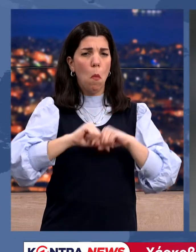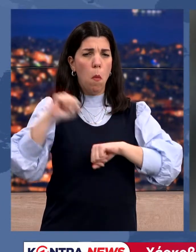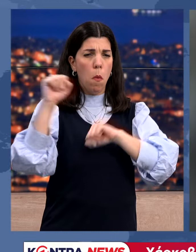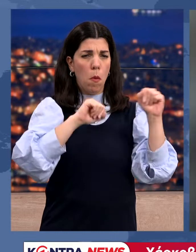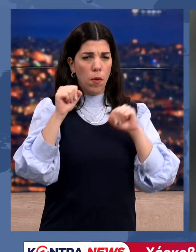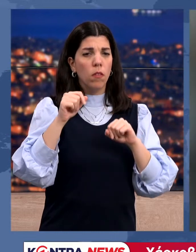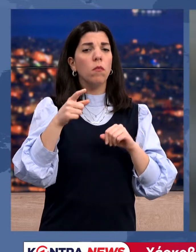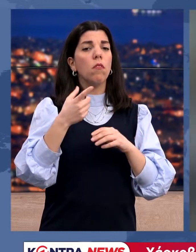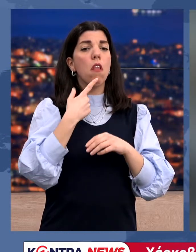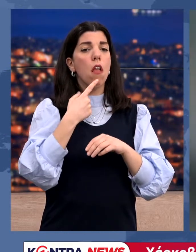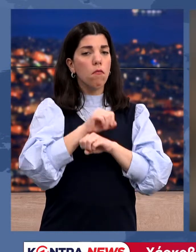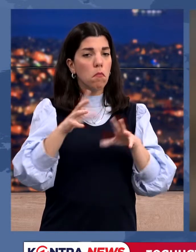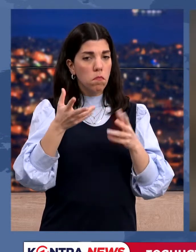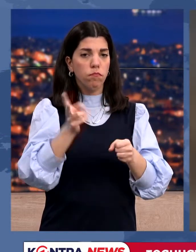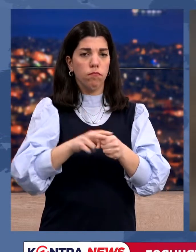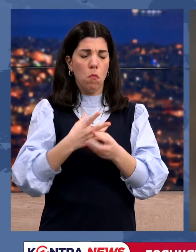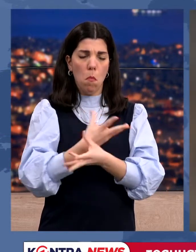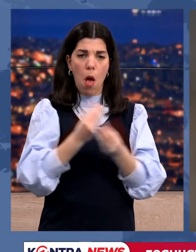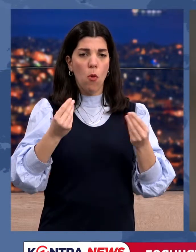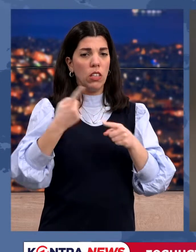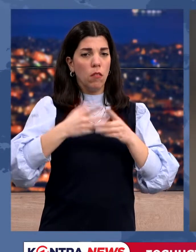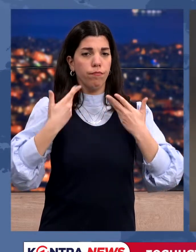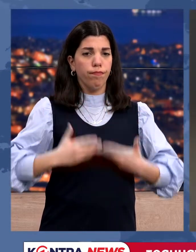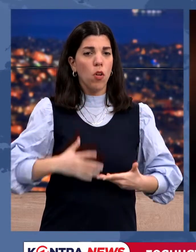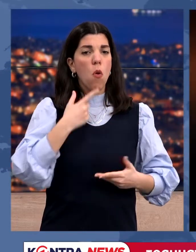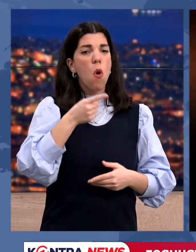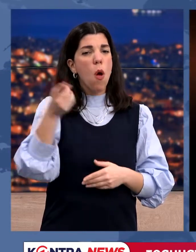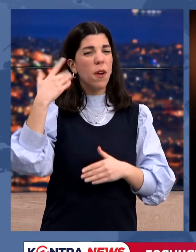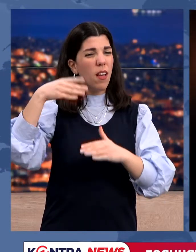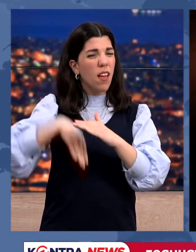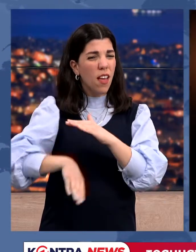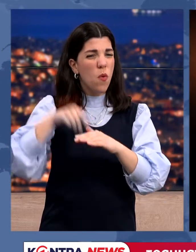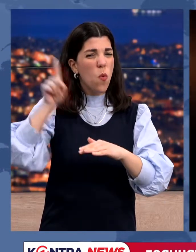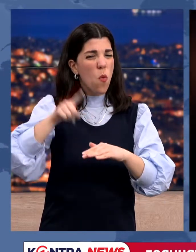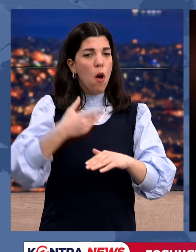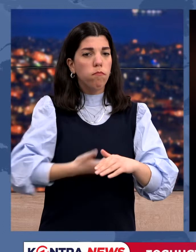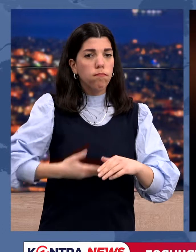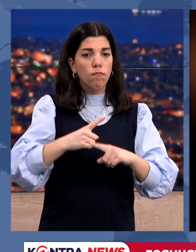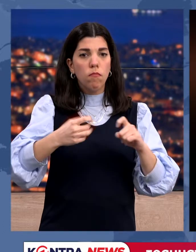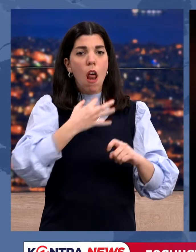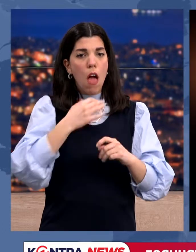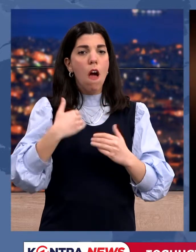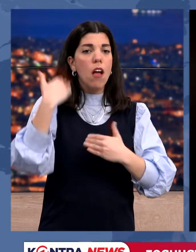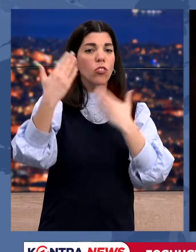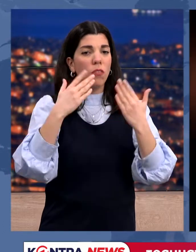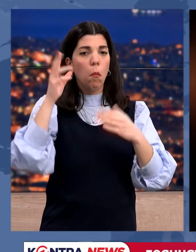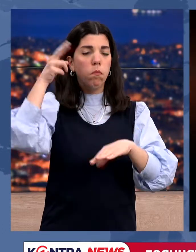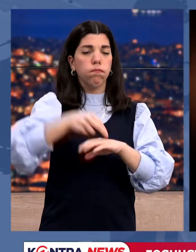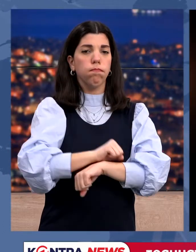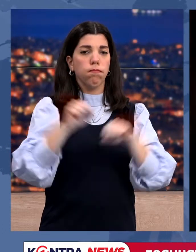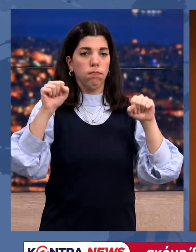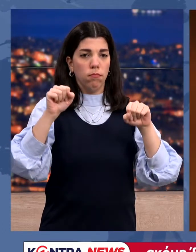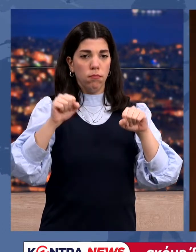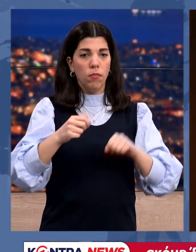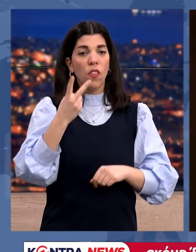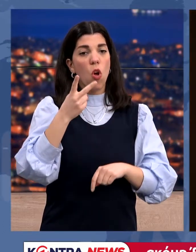υπάρχουν αναφορές για δεκάδες νεκρούς και τραυματίες πολίτες που είχαν βγει από τα καταφύγια για να εφοδιαστούν με ήδη πρώτης ανάγκης δύο